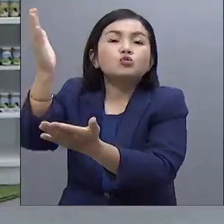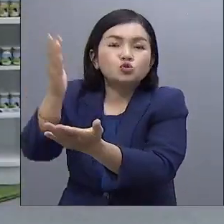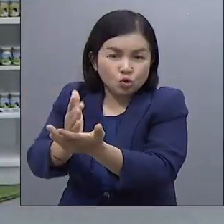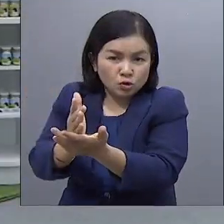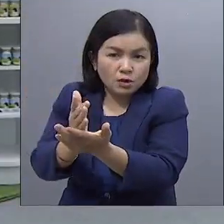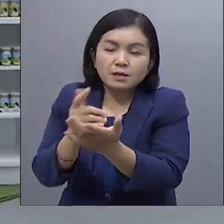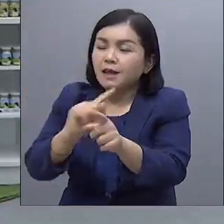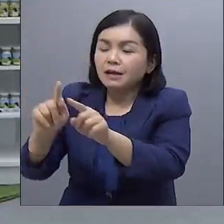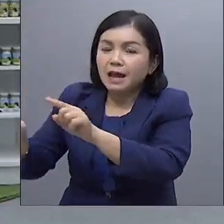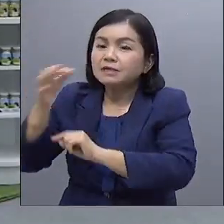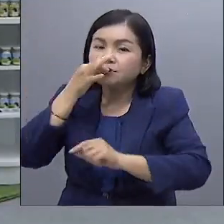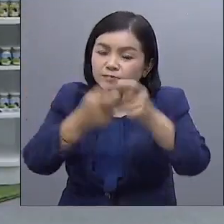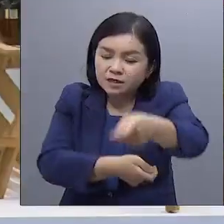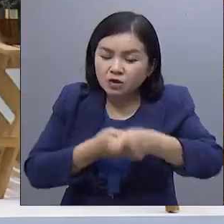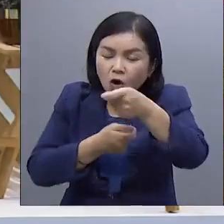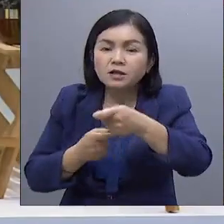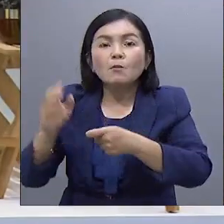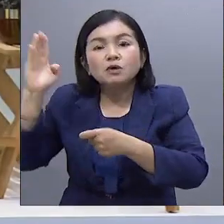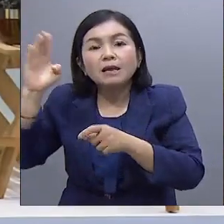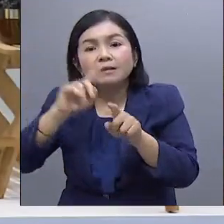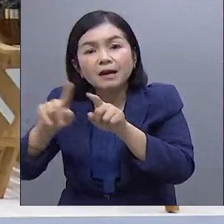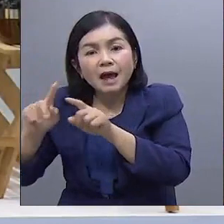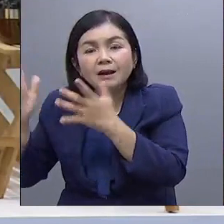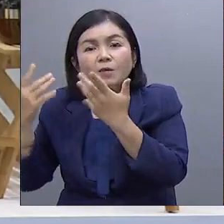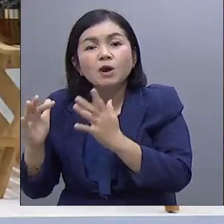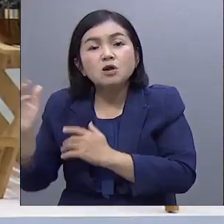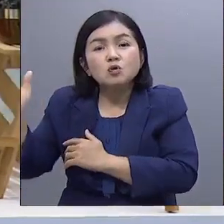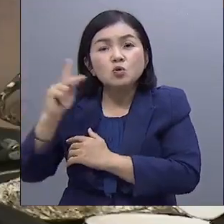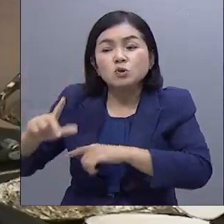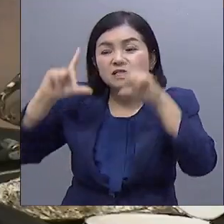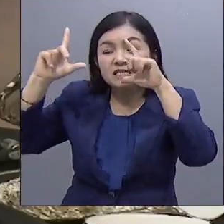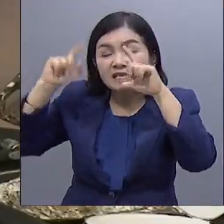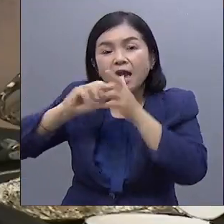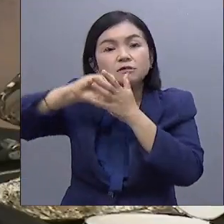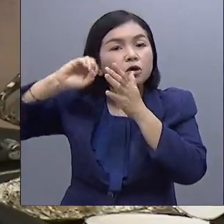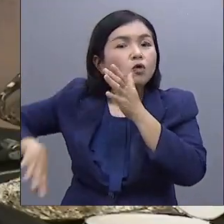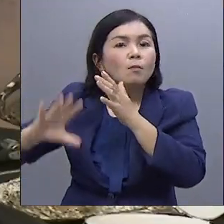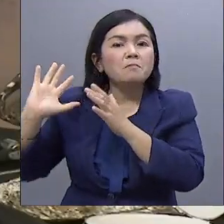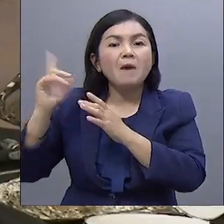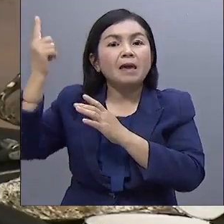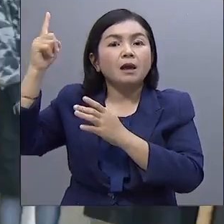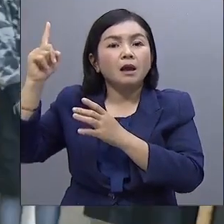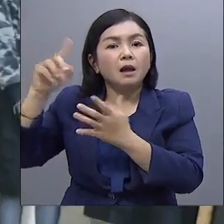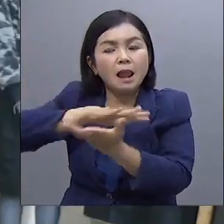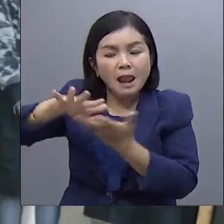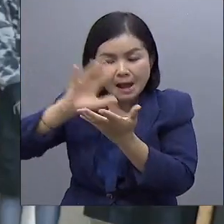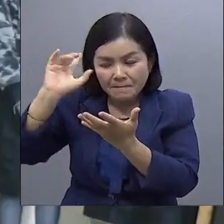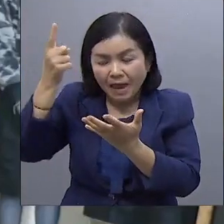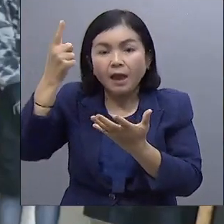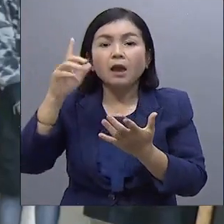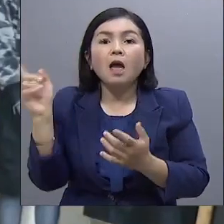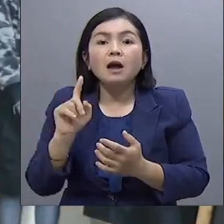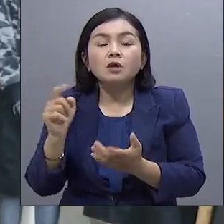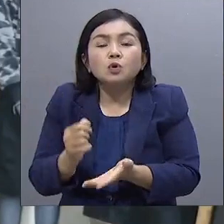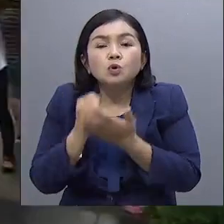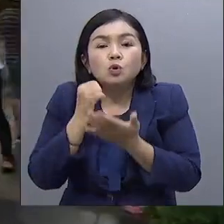SME รวมไปถึงการยกเลิก Blacklist Credit Bureau ด้วยนโยบายเหล่านี้นะคะตั้งเป้าจะช่วยให้คนไทยมีภาระหนี้ลด